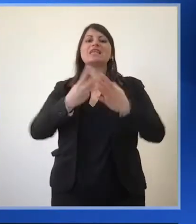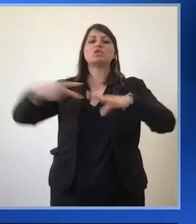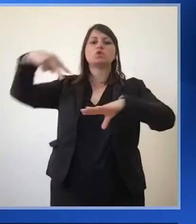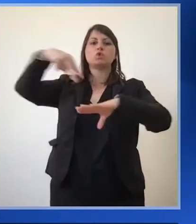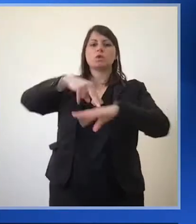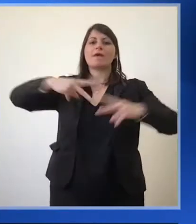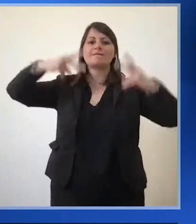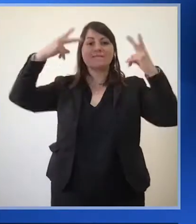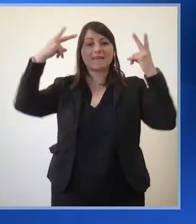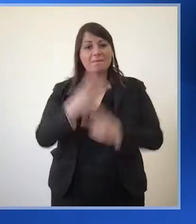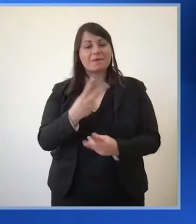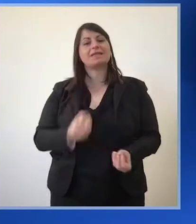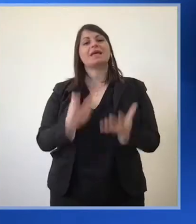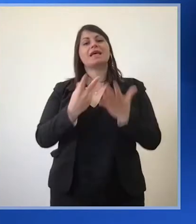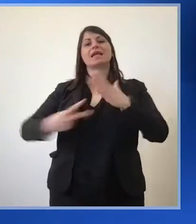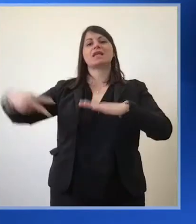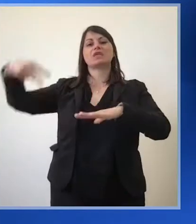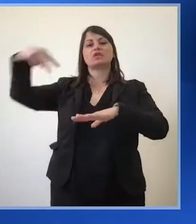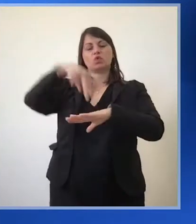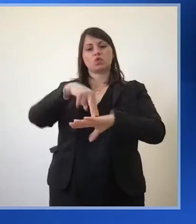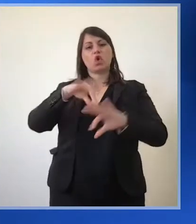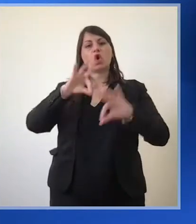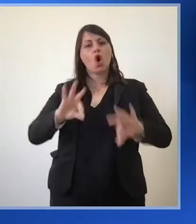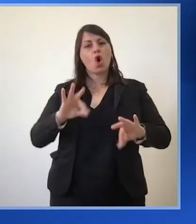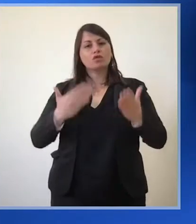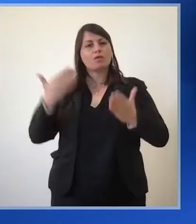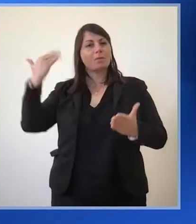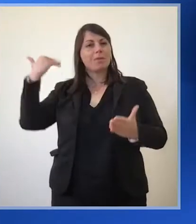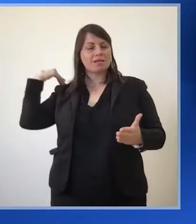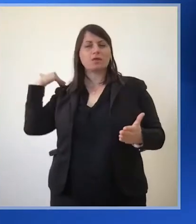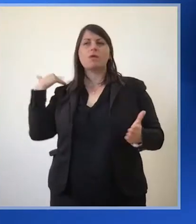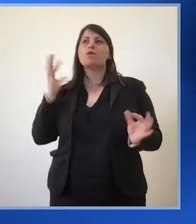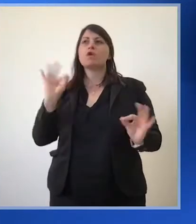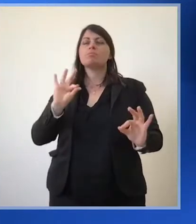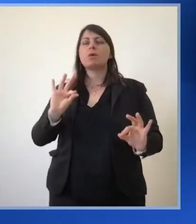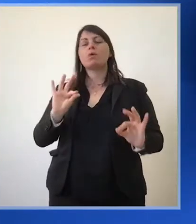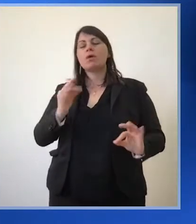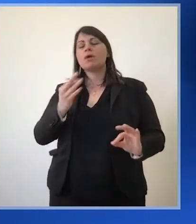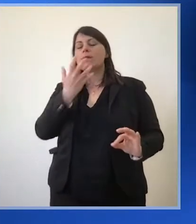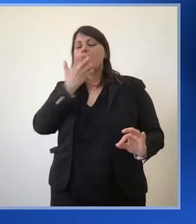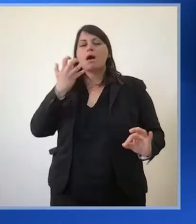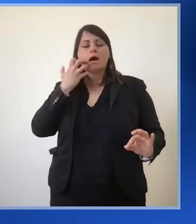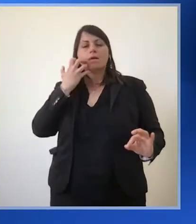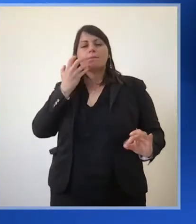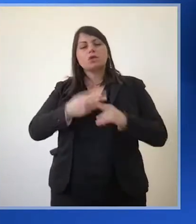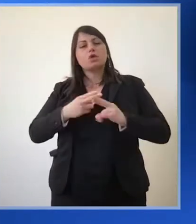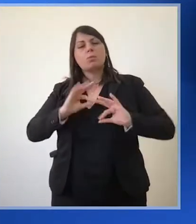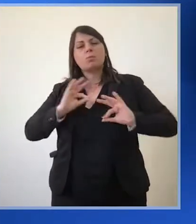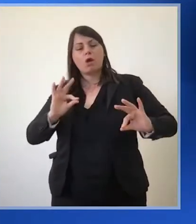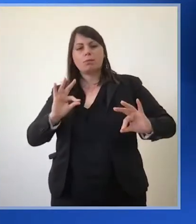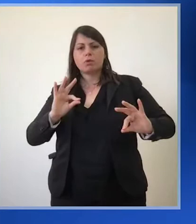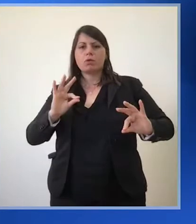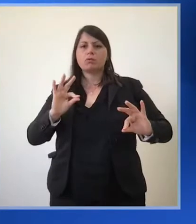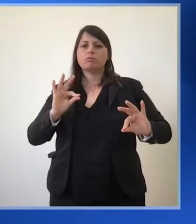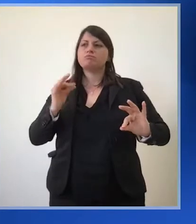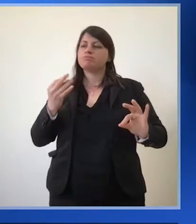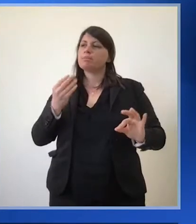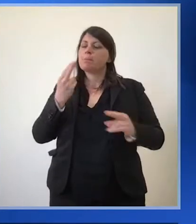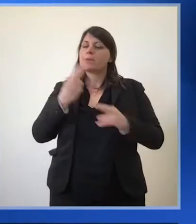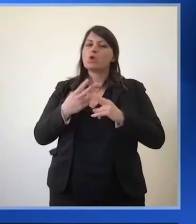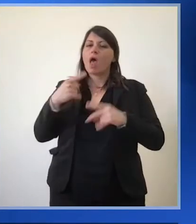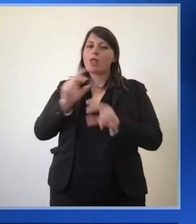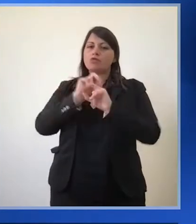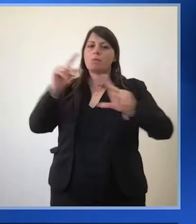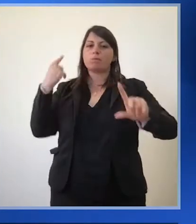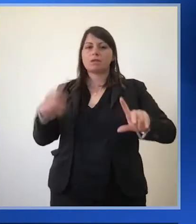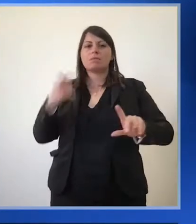Oggi più che mai abbiamo bisogno di Lui al termine di una Quaresima che sembra non